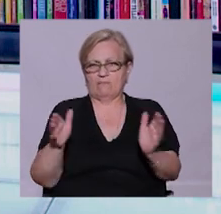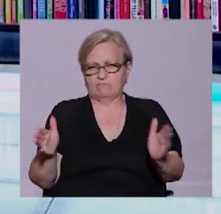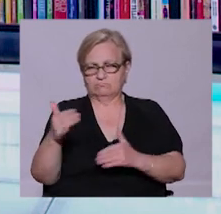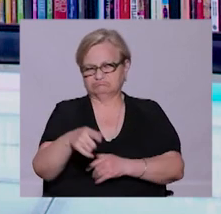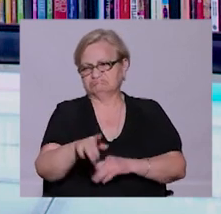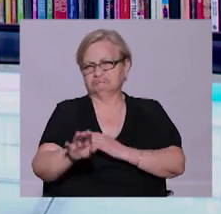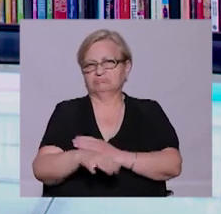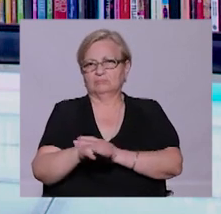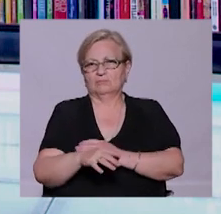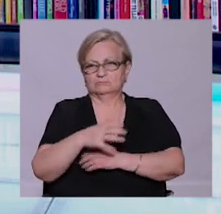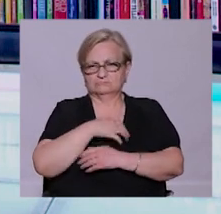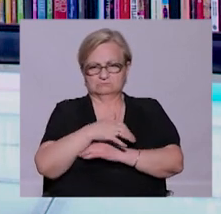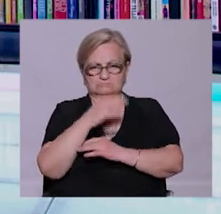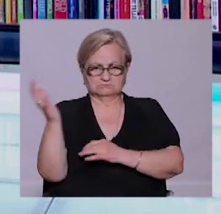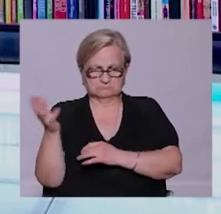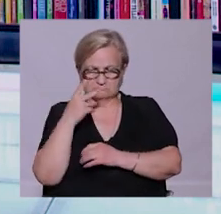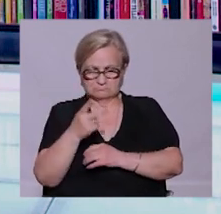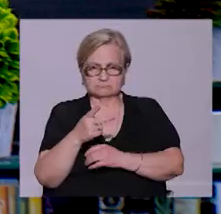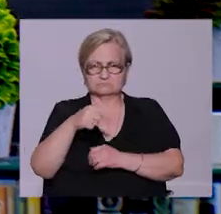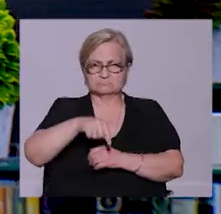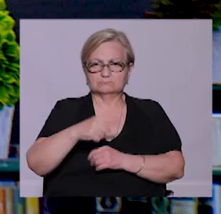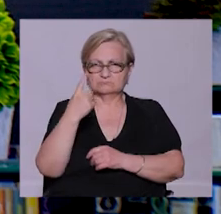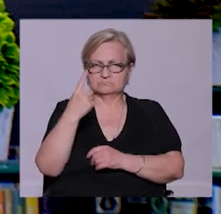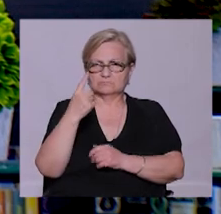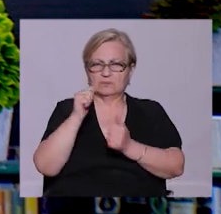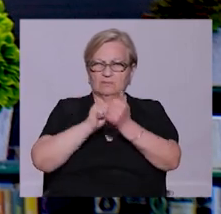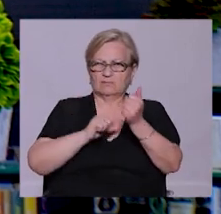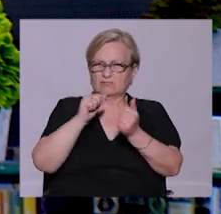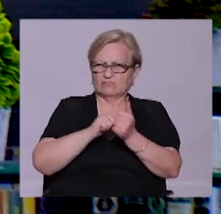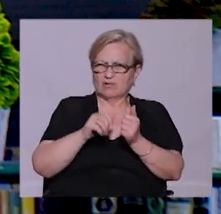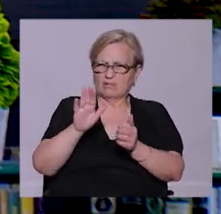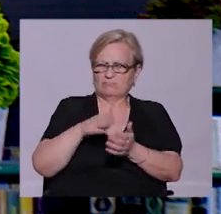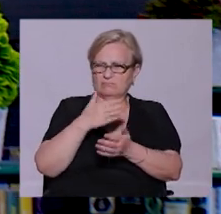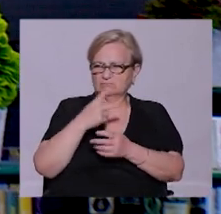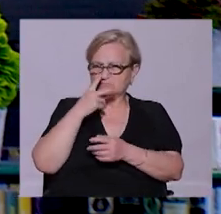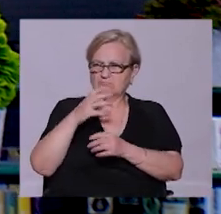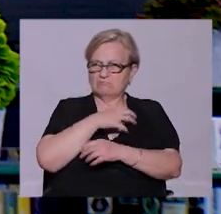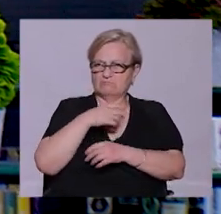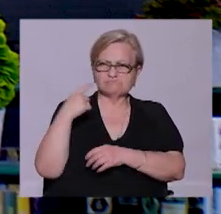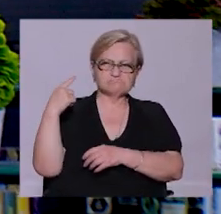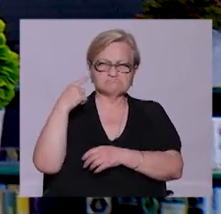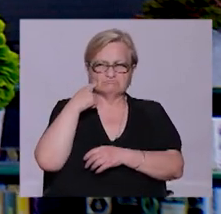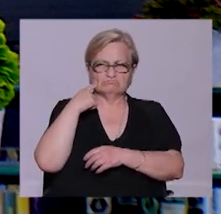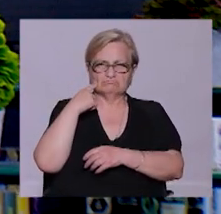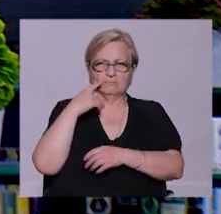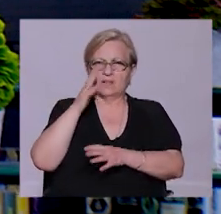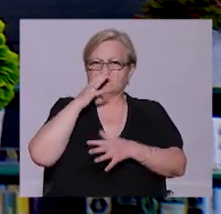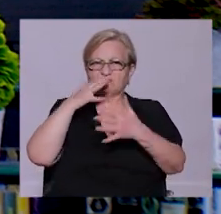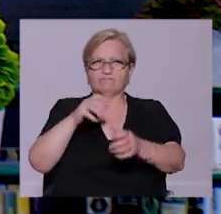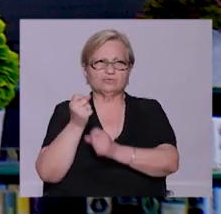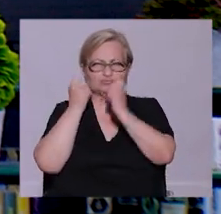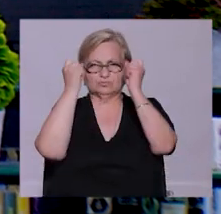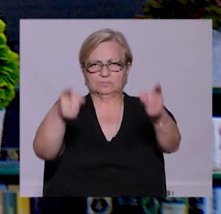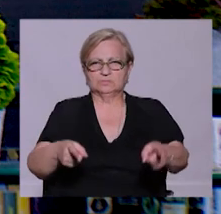მოჰყოლია რაო. გახსნა მეფემ, ნახა, რომ შიგ ერთი სიპი ქვაიდო. იწყინა, მოისროლა ქვა და ზღვაში